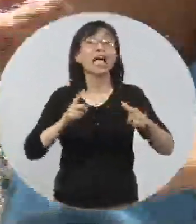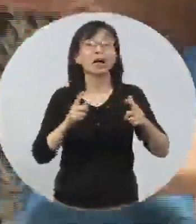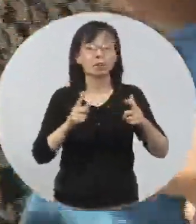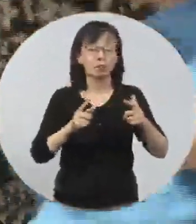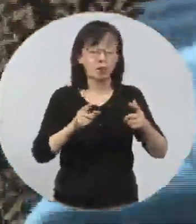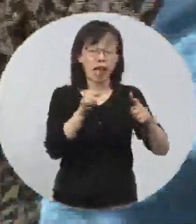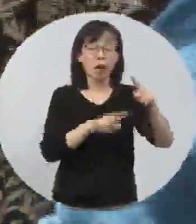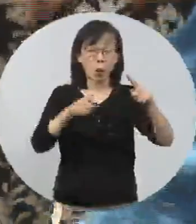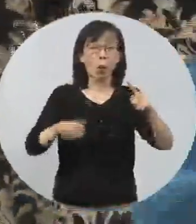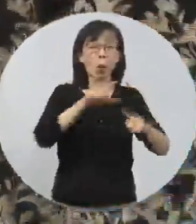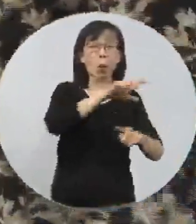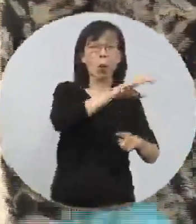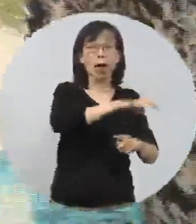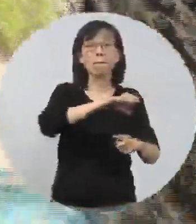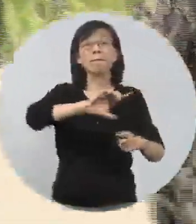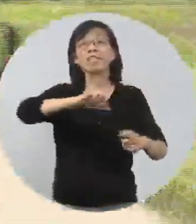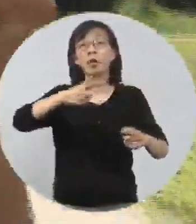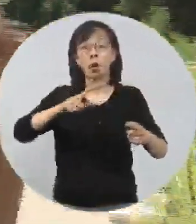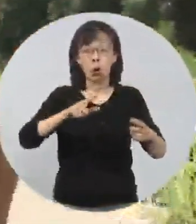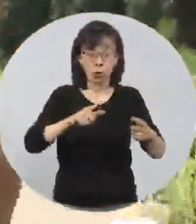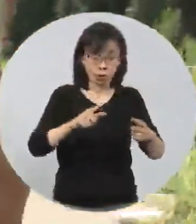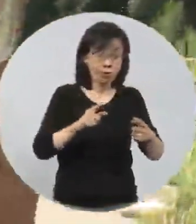まな生き物と出会いました。